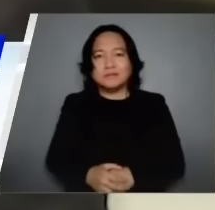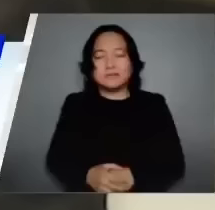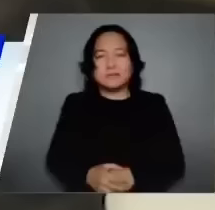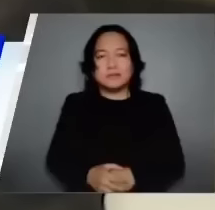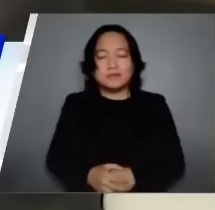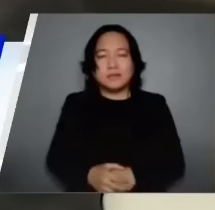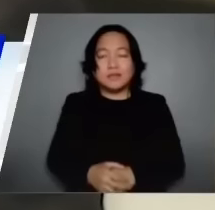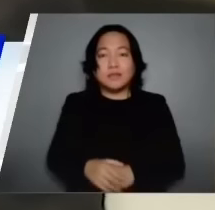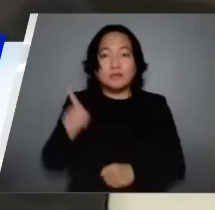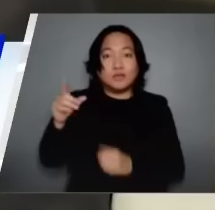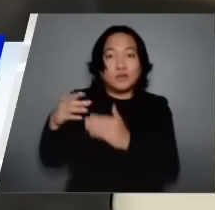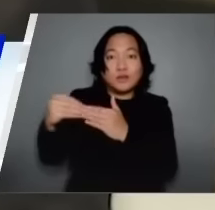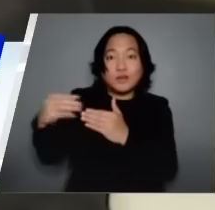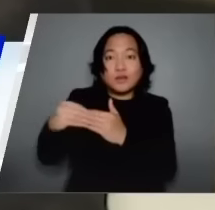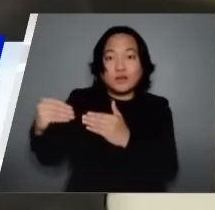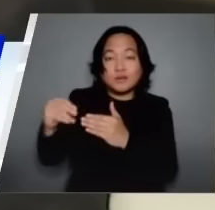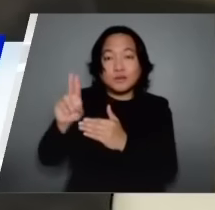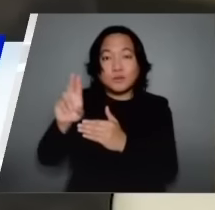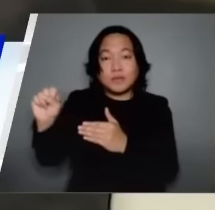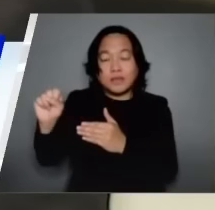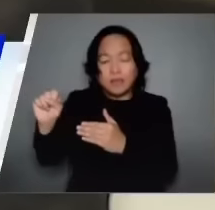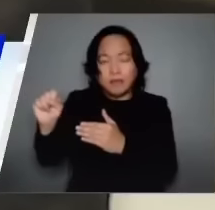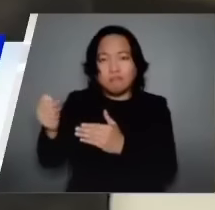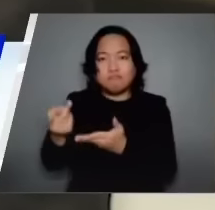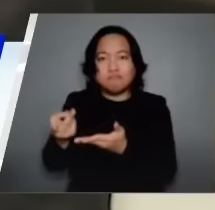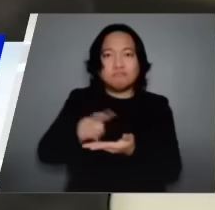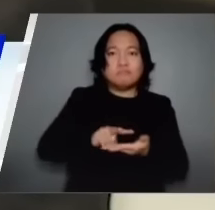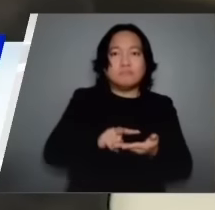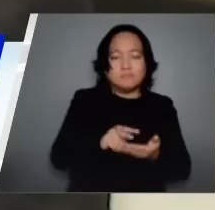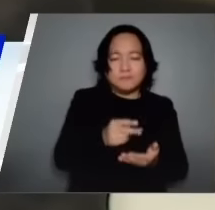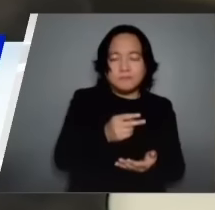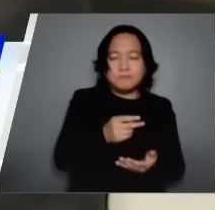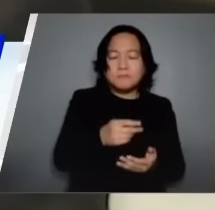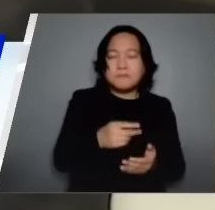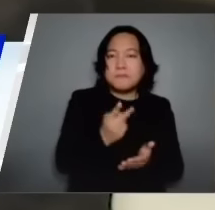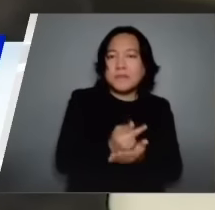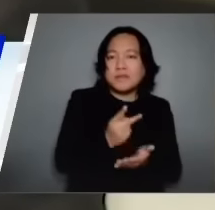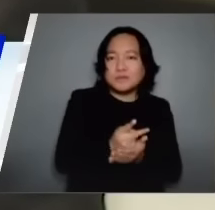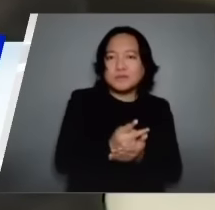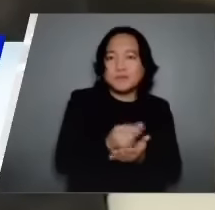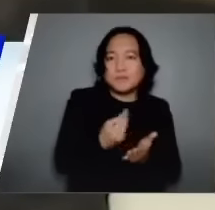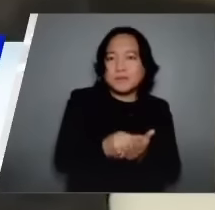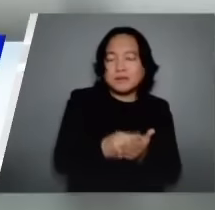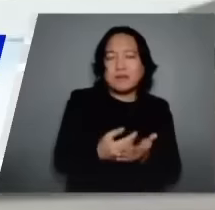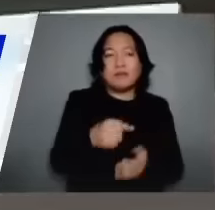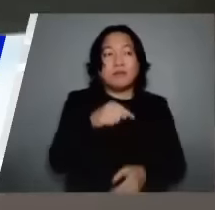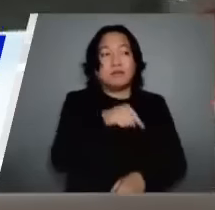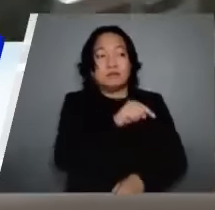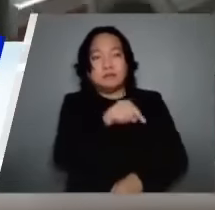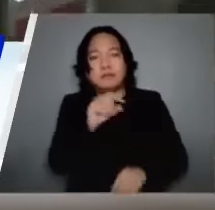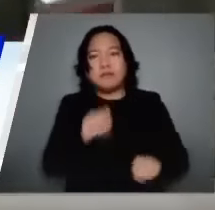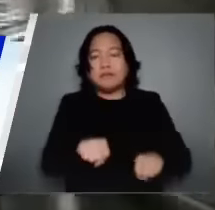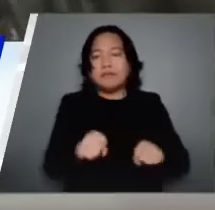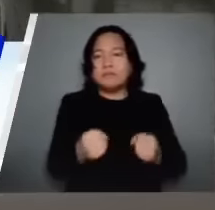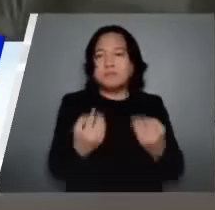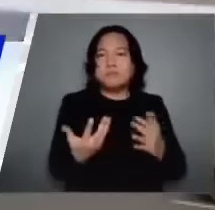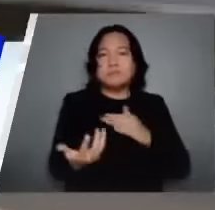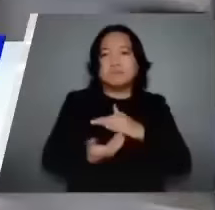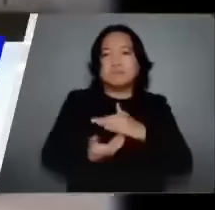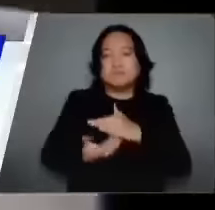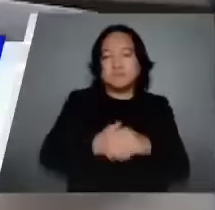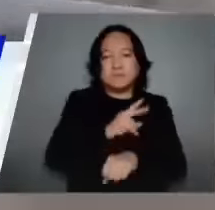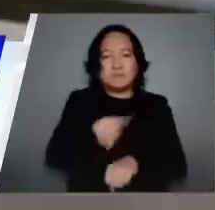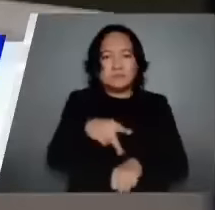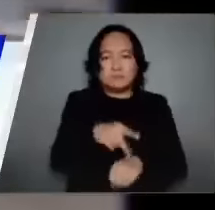nila, gagastosin nila dito, at dadami yung kita ng mga local businesses and industries natin. Dapat lang masiguro